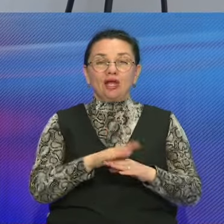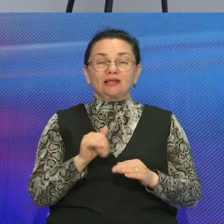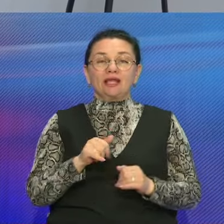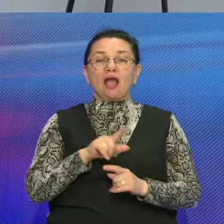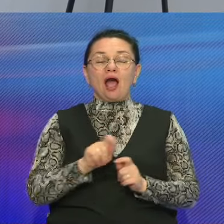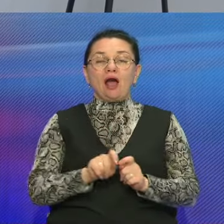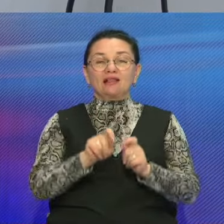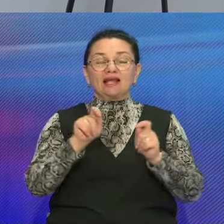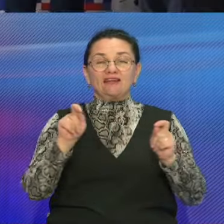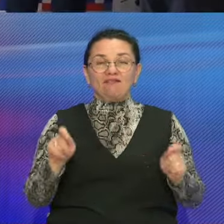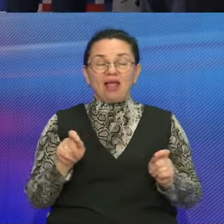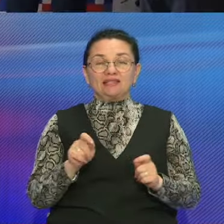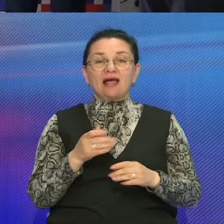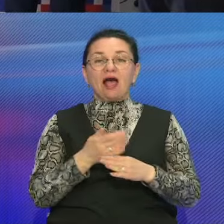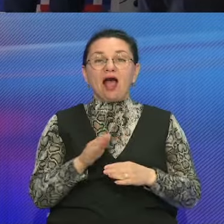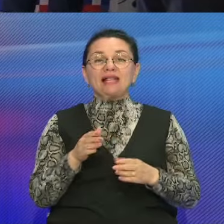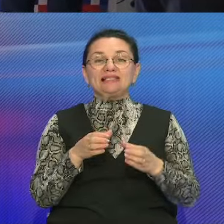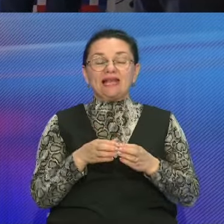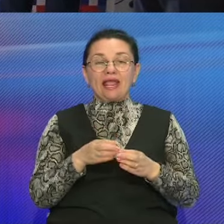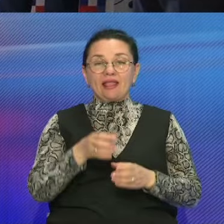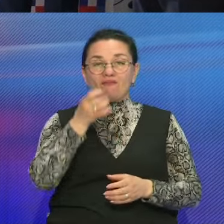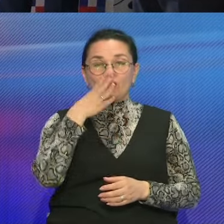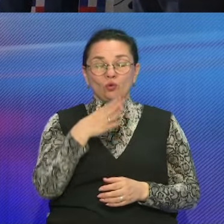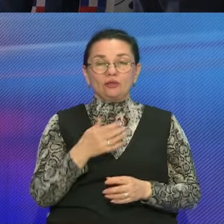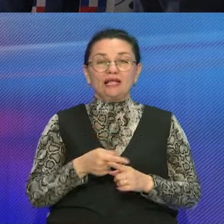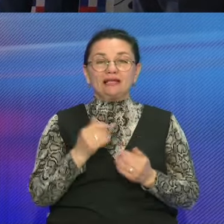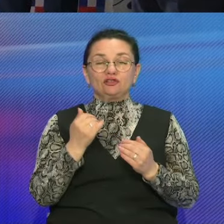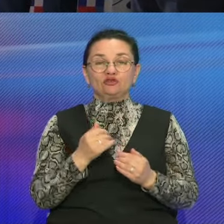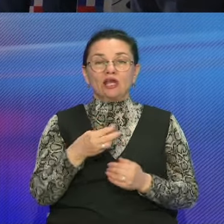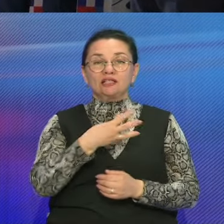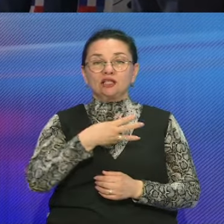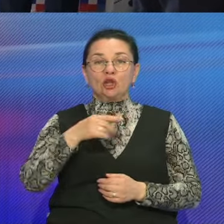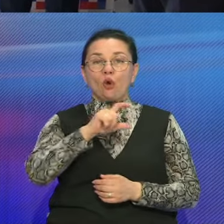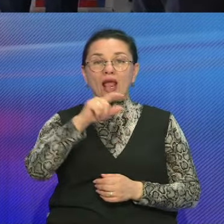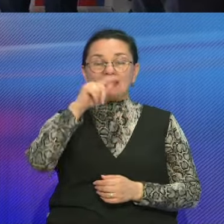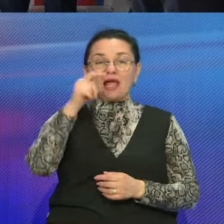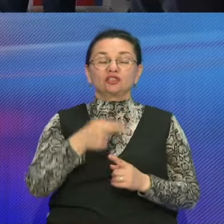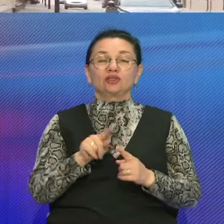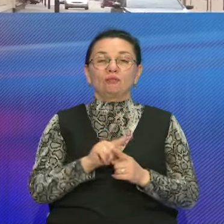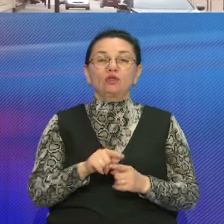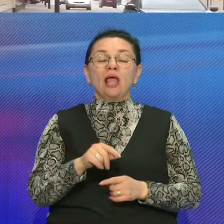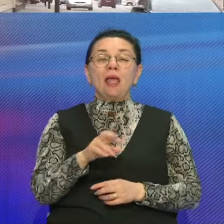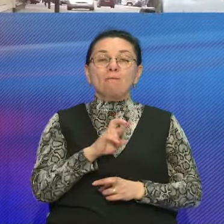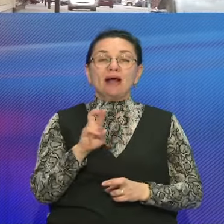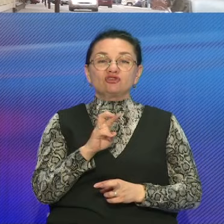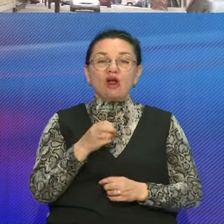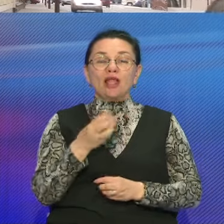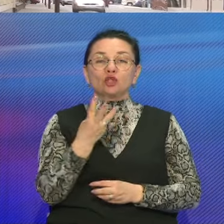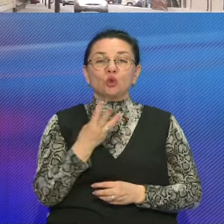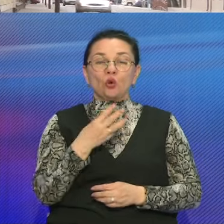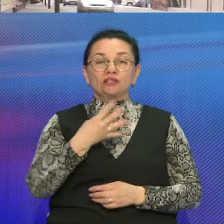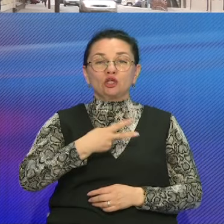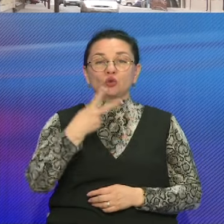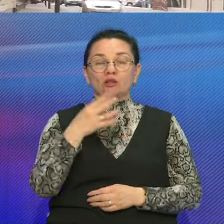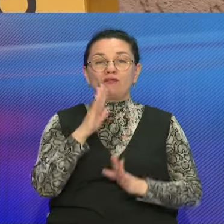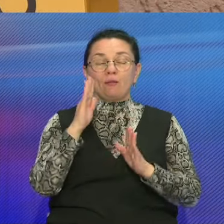Білорусі відкривається відділення у Гродні. Тепер трьохповерховий будинок на вулиці Велика Троїцька, 42, буде називатися Російський